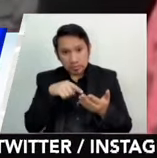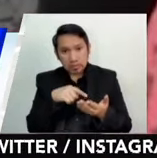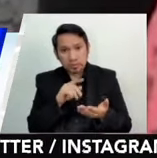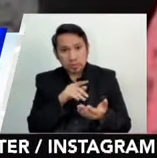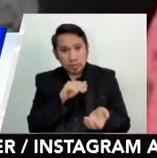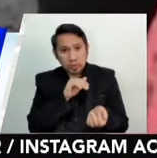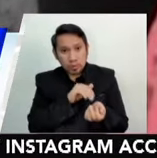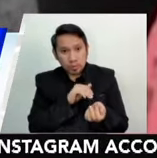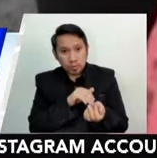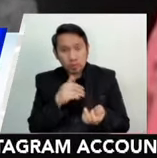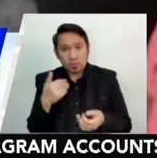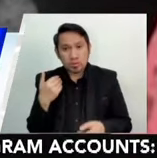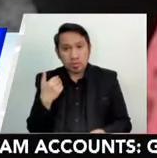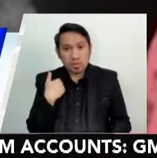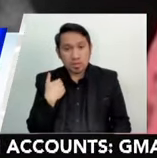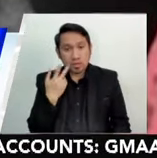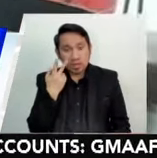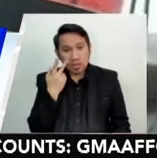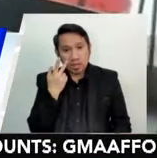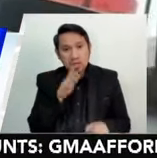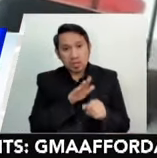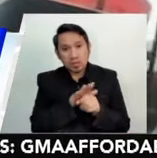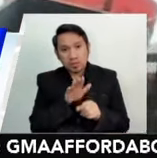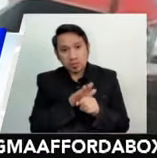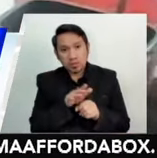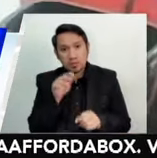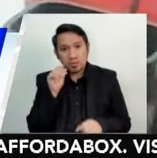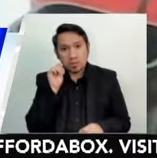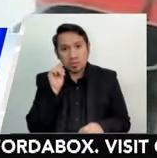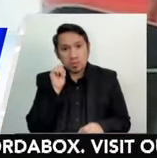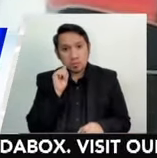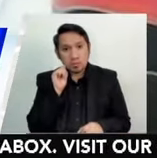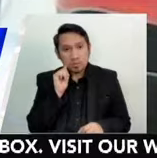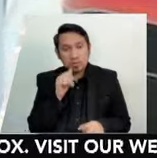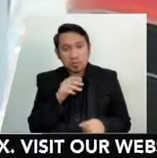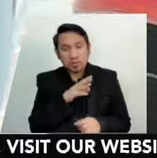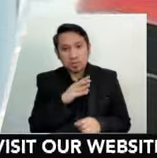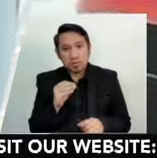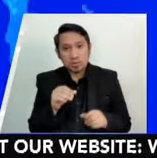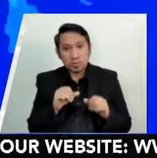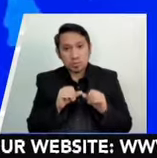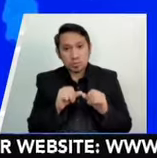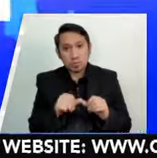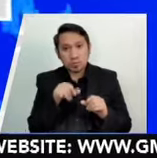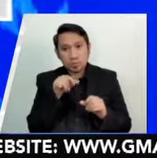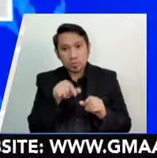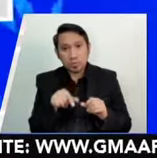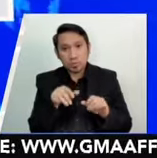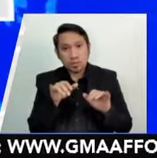ang senyales na ginahasa ang bata. Patuloy siyang nagpapagaling sa ospital.